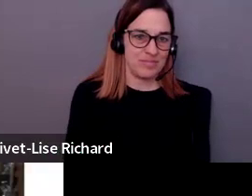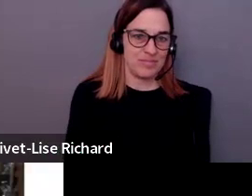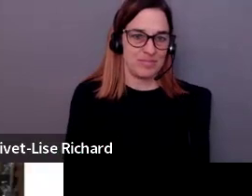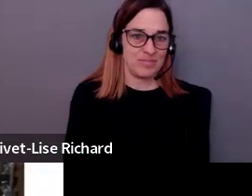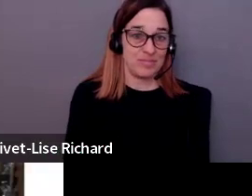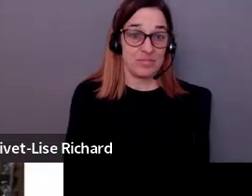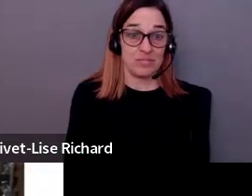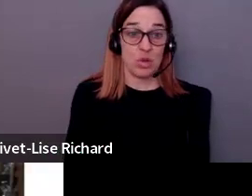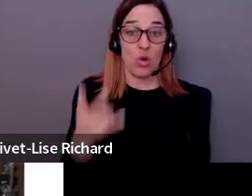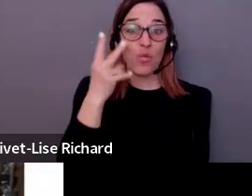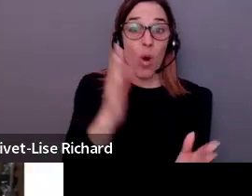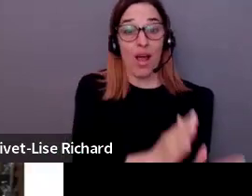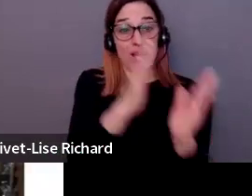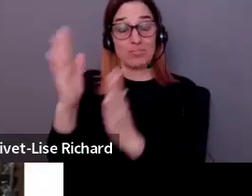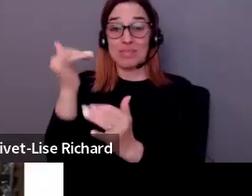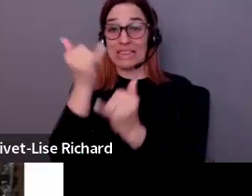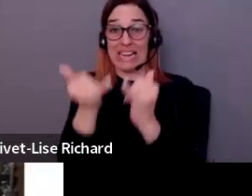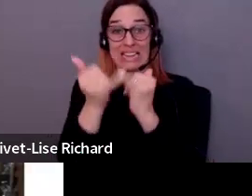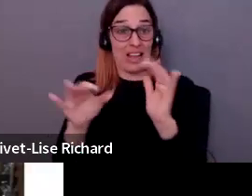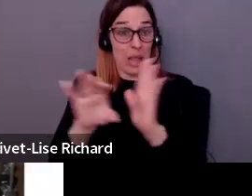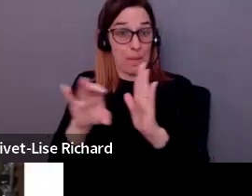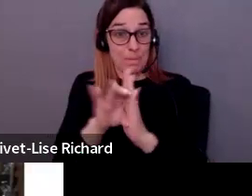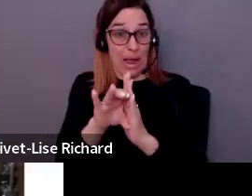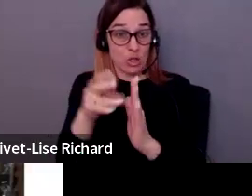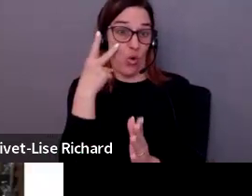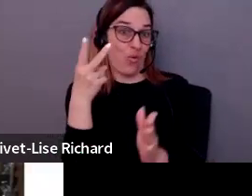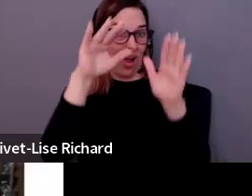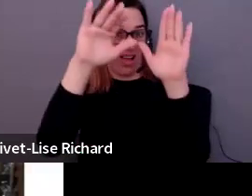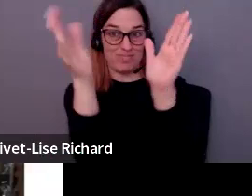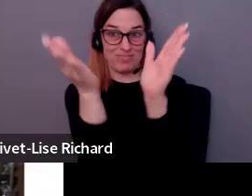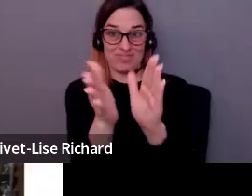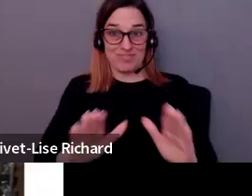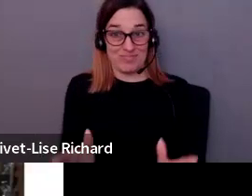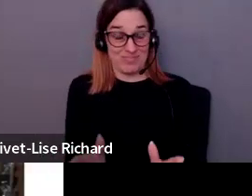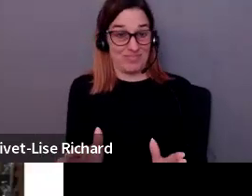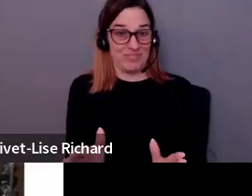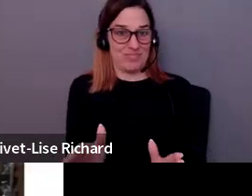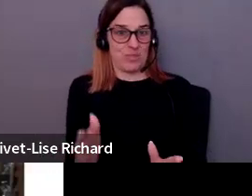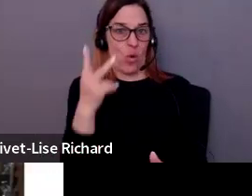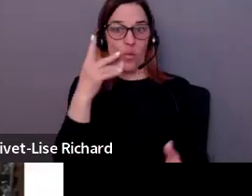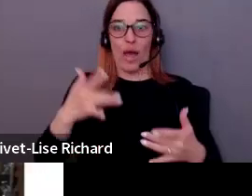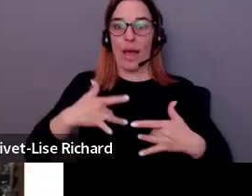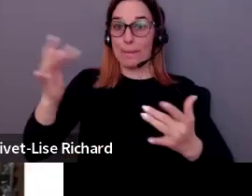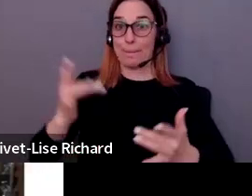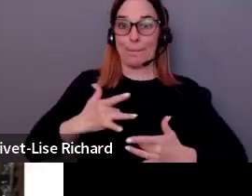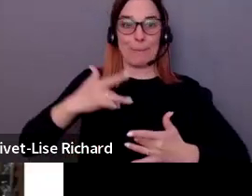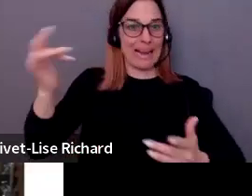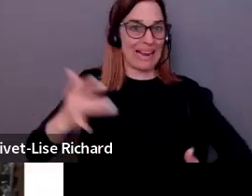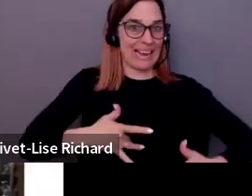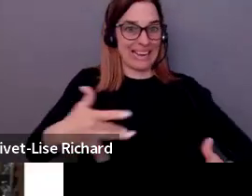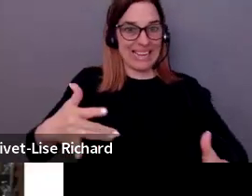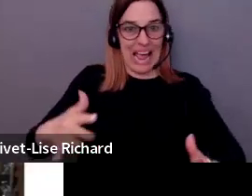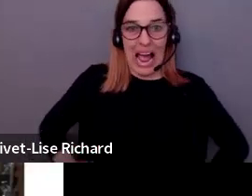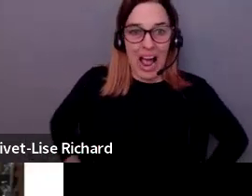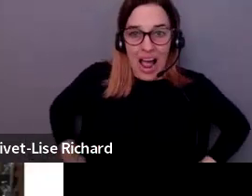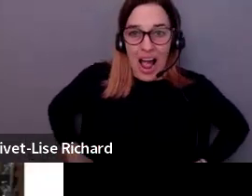Puis on regarde la robe d'à côté, la taille est définie. On a mis, il y a des brillants là, au niveau de la cuisse,